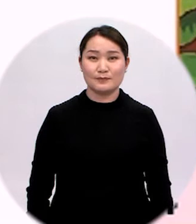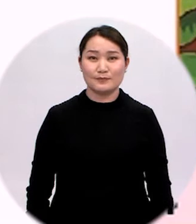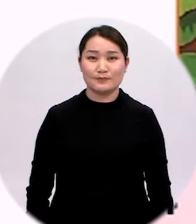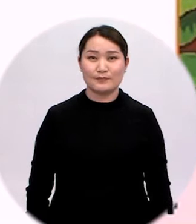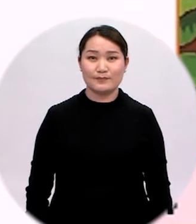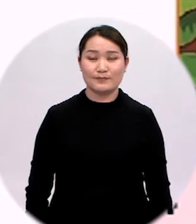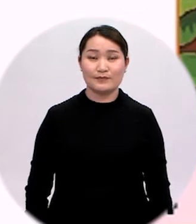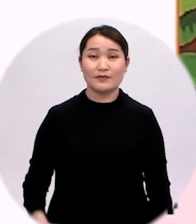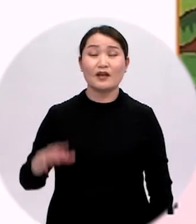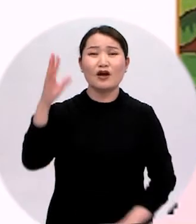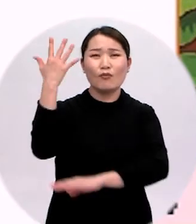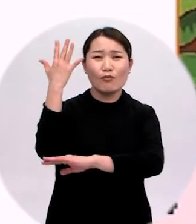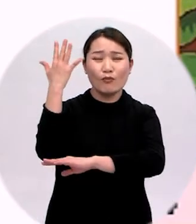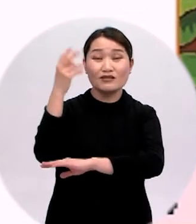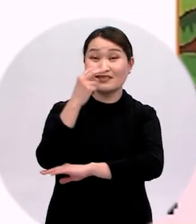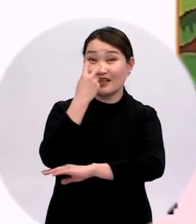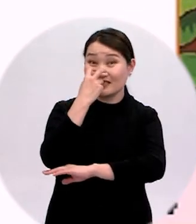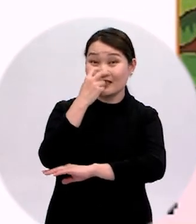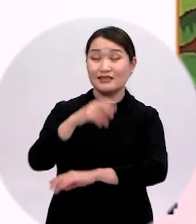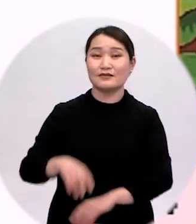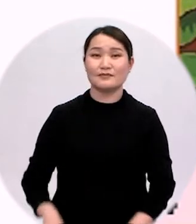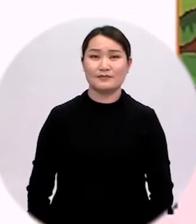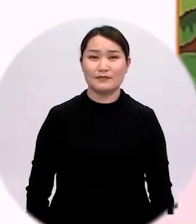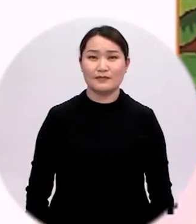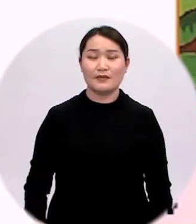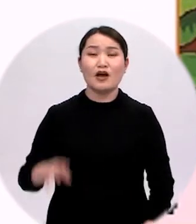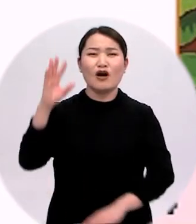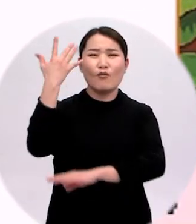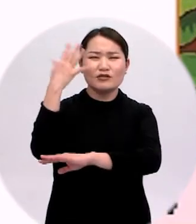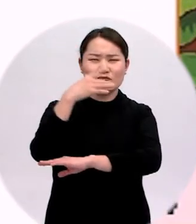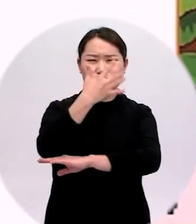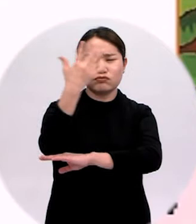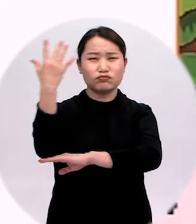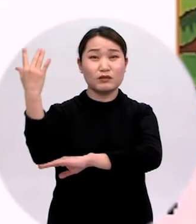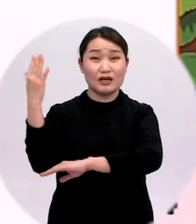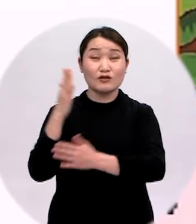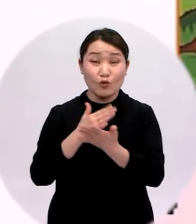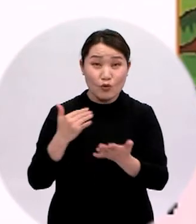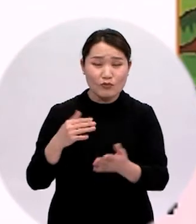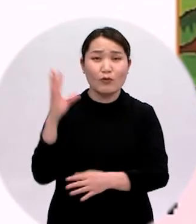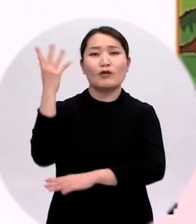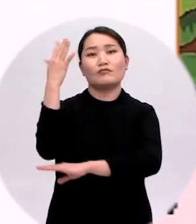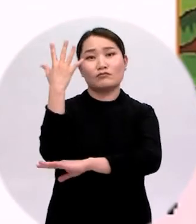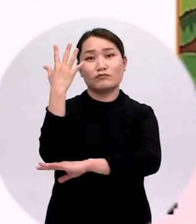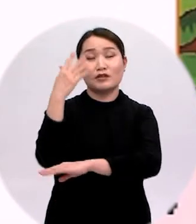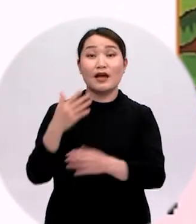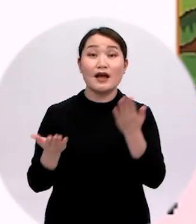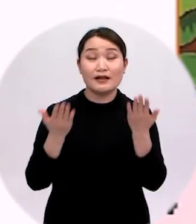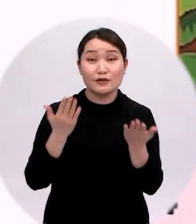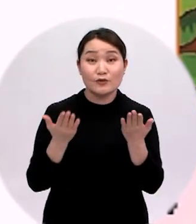тэгвэл модыг ажиглая бүгдээрээ. Мод сагсааж ургасан байна уу? Өтгөн саглахаар ургасан байна